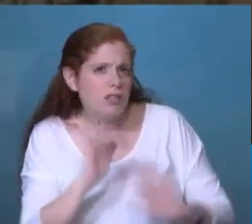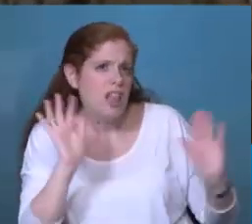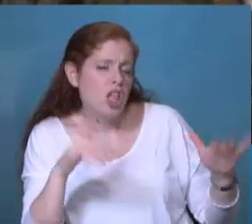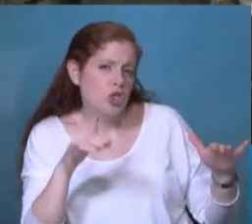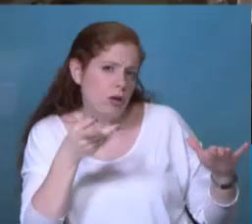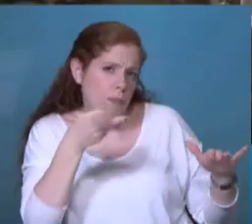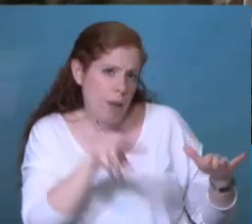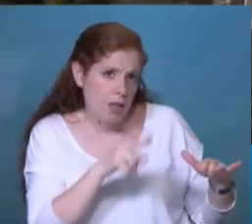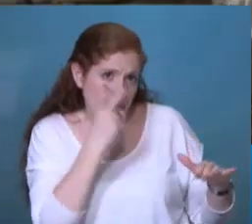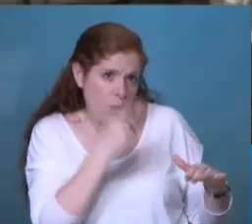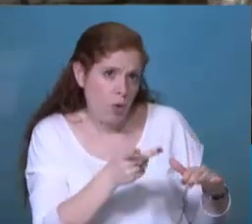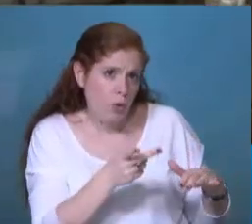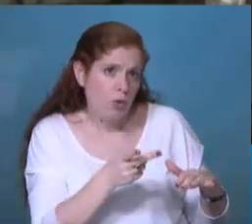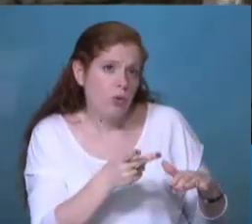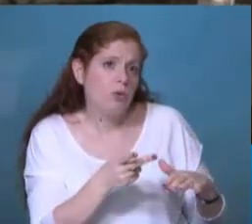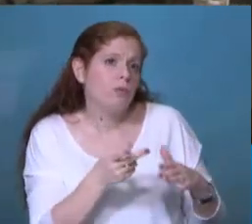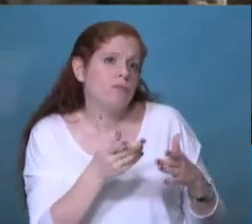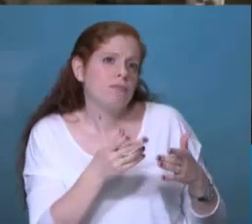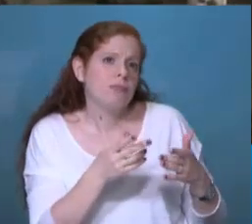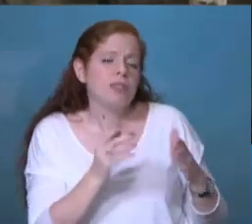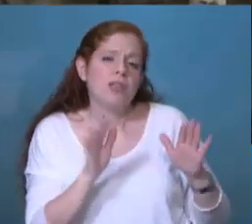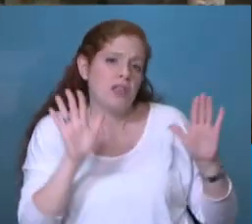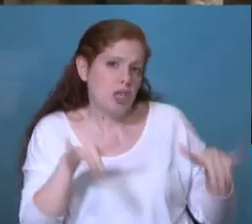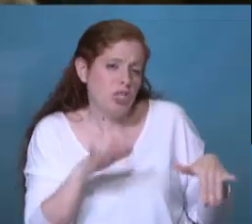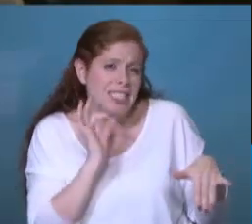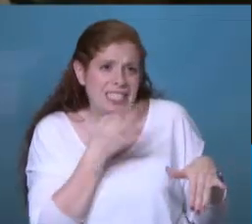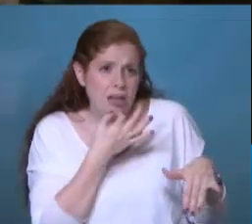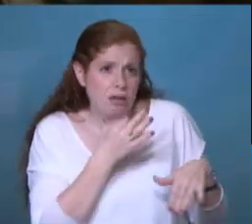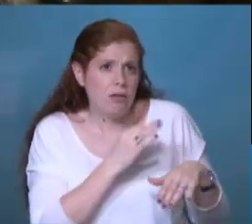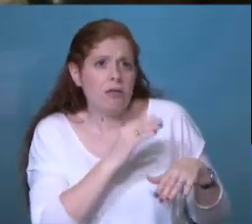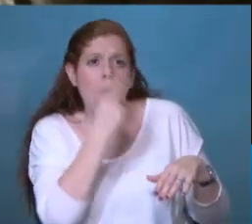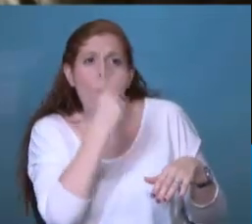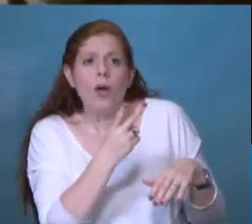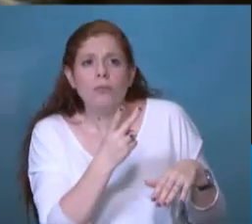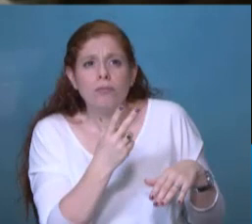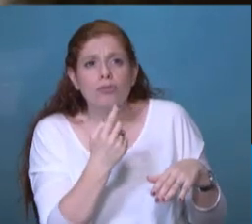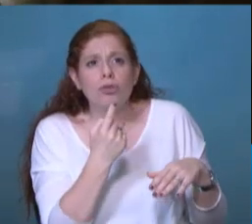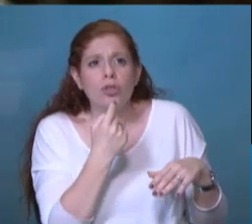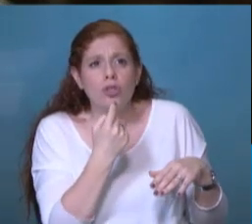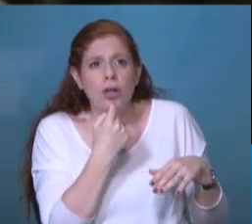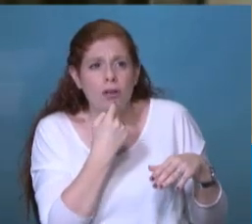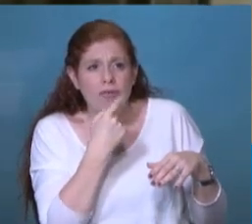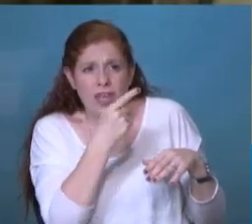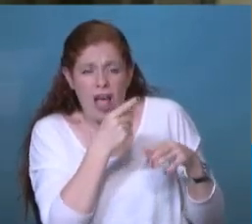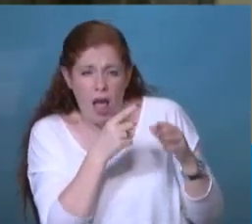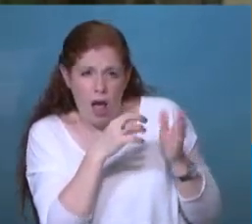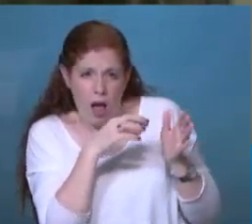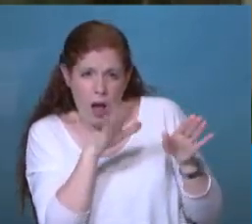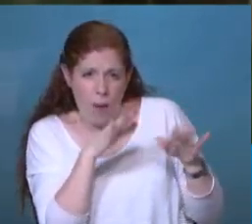לראות הנשר? נשר צעיר עם תג כנף, רואים שלפי הנומה פה בבסיס,